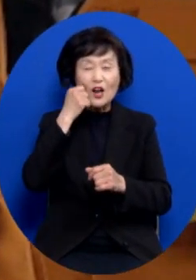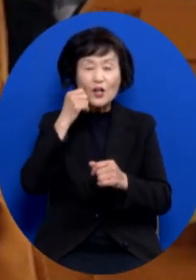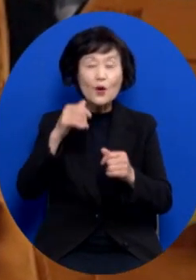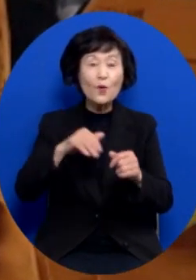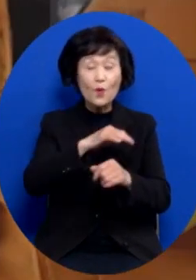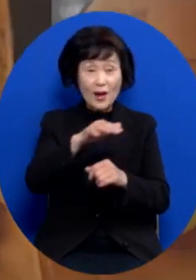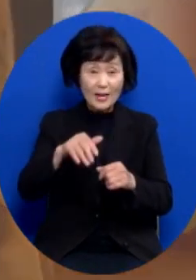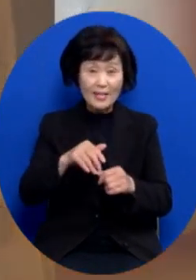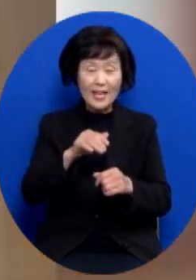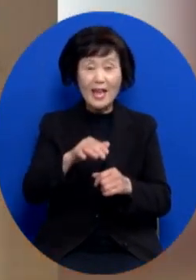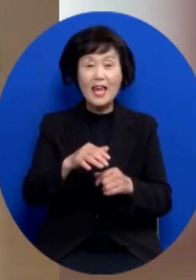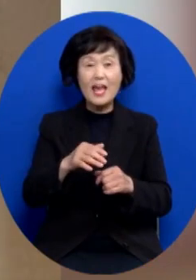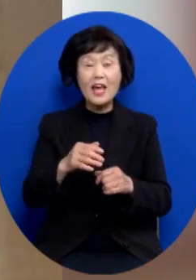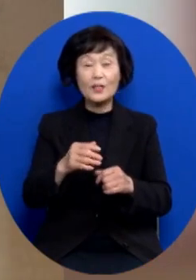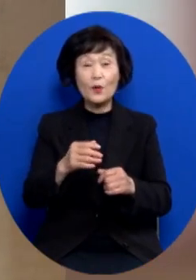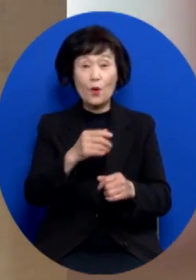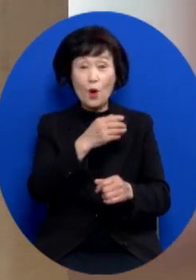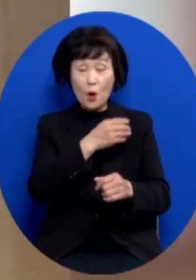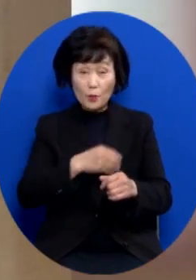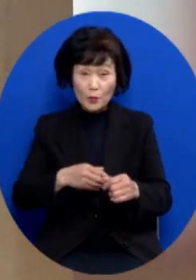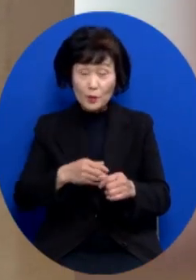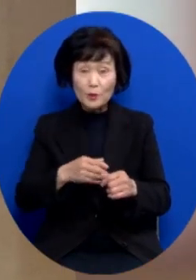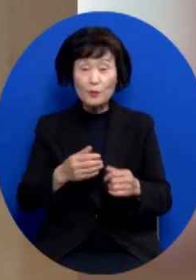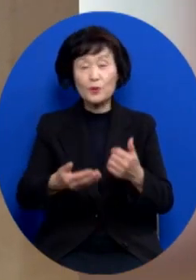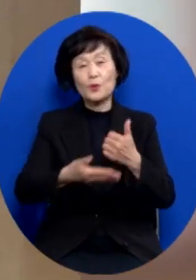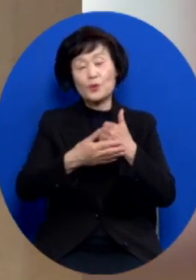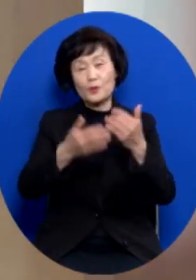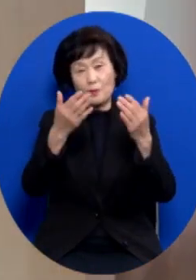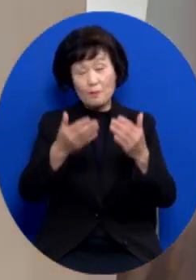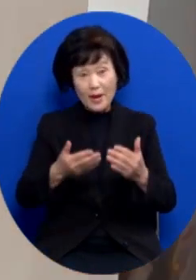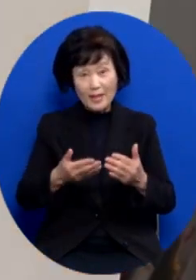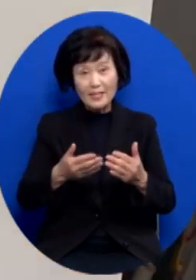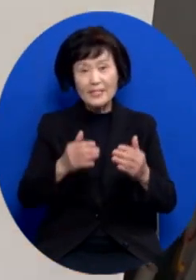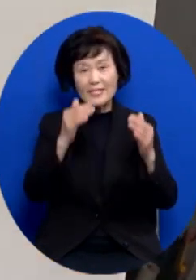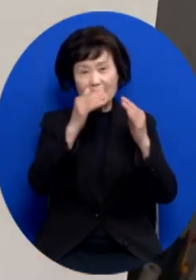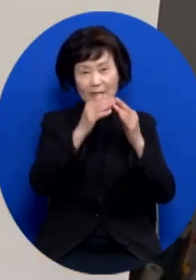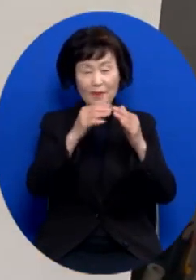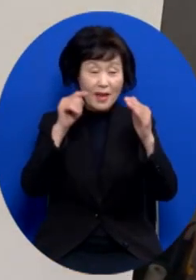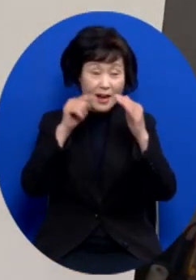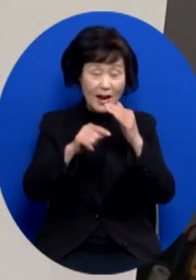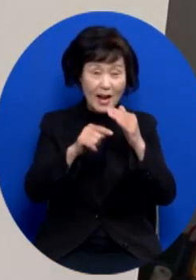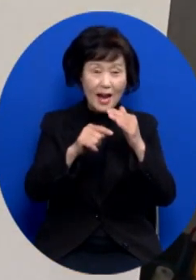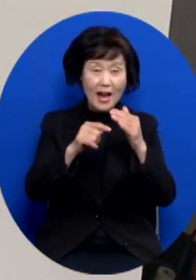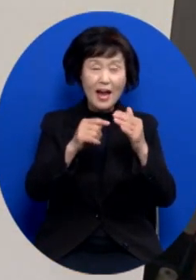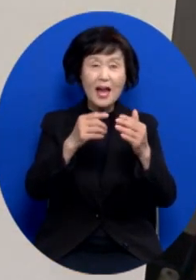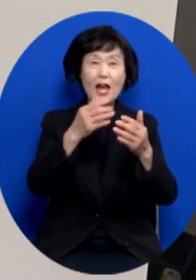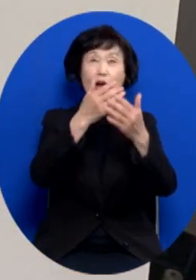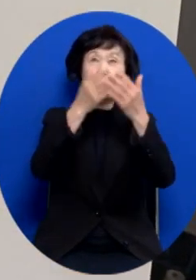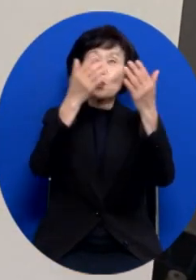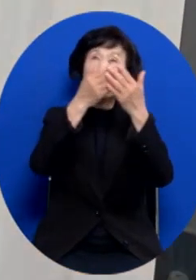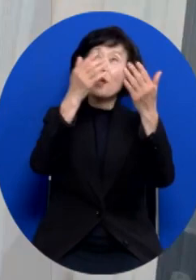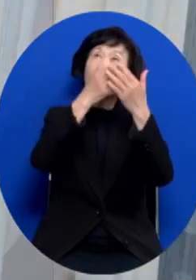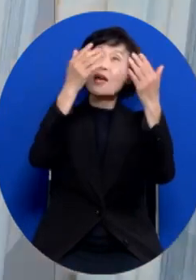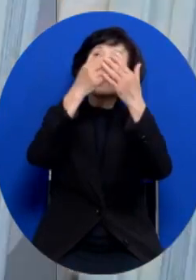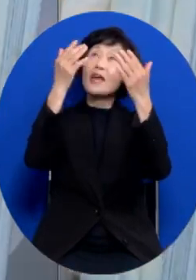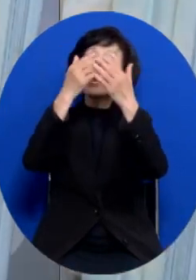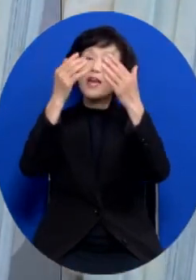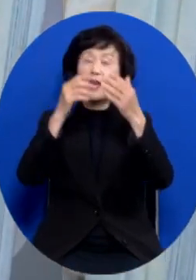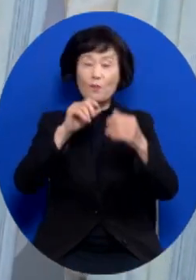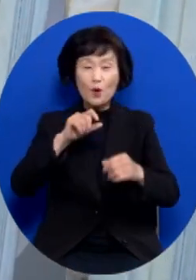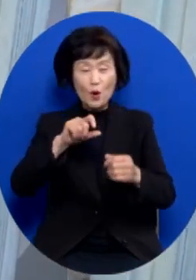행정복지센터로부터 추천받은 그런 취약계층의 집에 들어가서 도배 공사라든지 또는 방충망 공사라든지